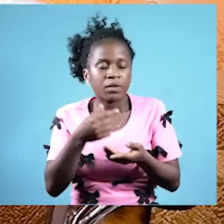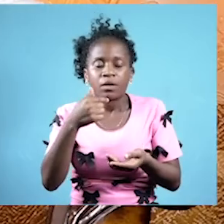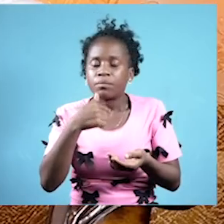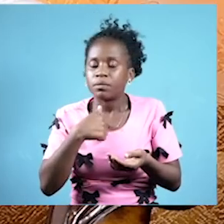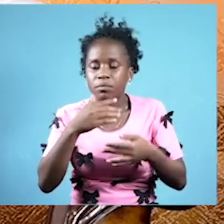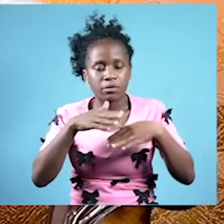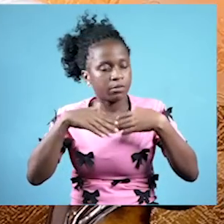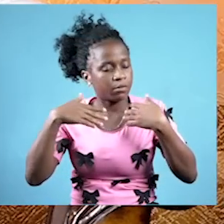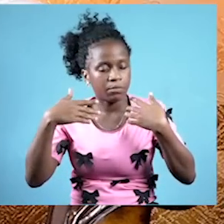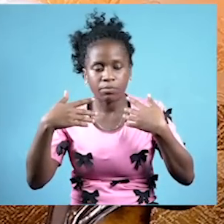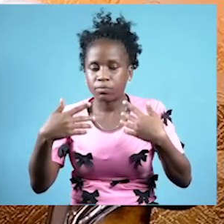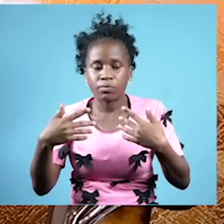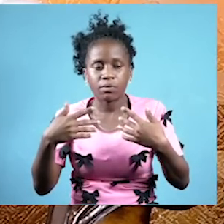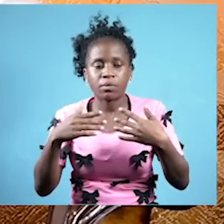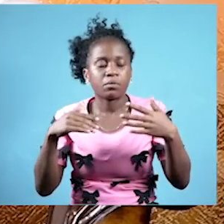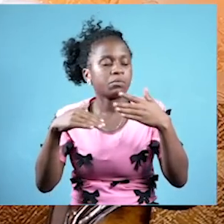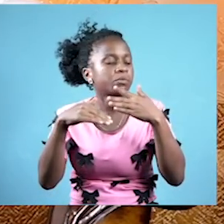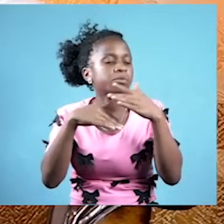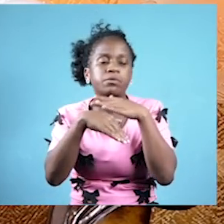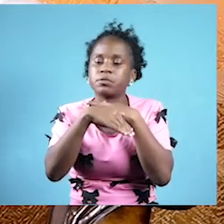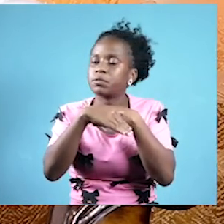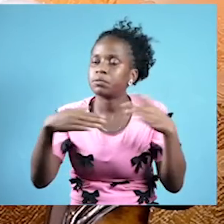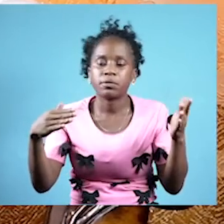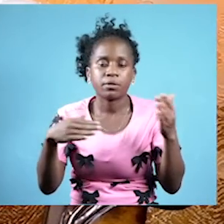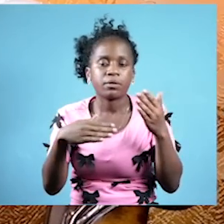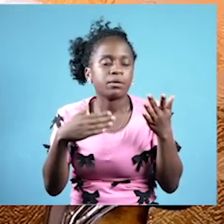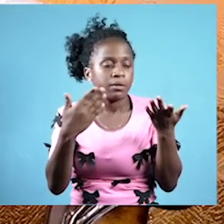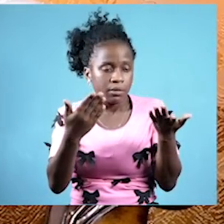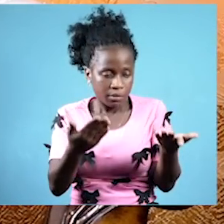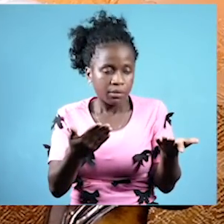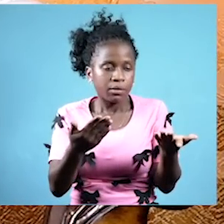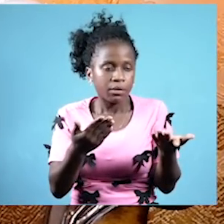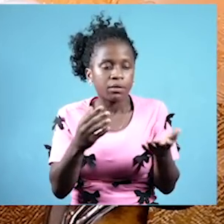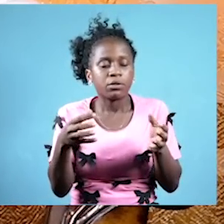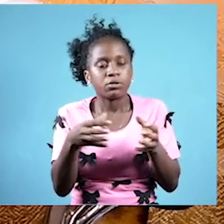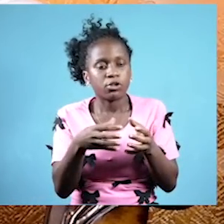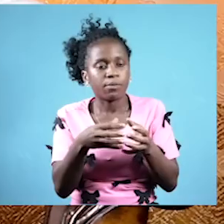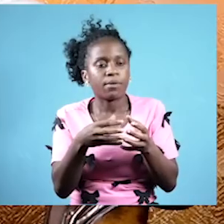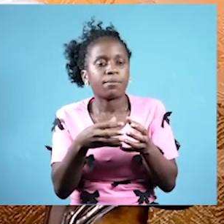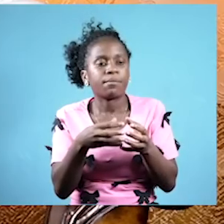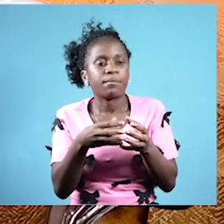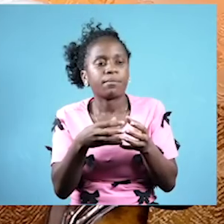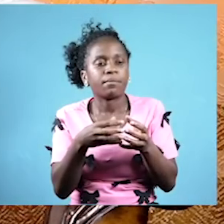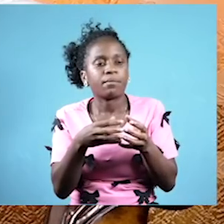You know, kwambia, kwa hiyo mimi nisingeweza kukisaliti chama. Hiyo sababu ya kwanza. Ndio. Sababu ya pili,